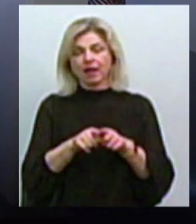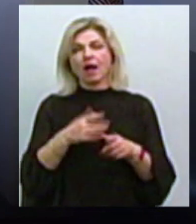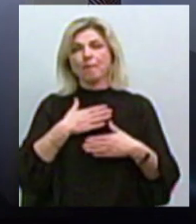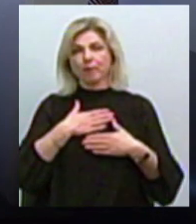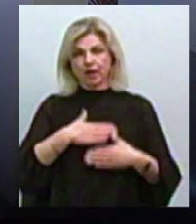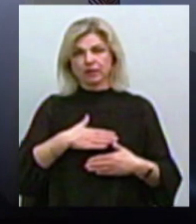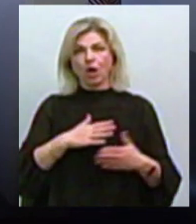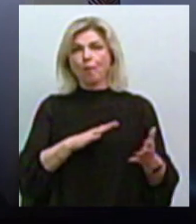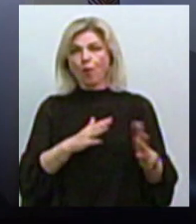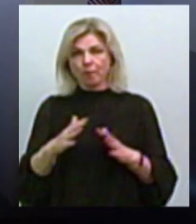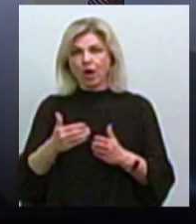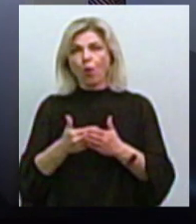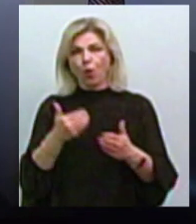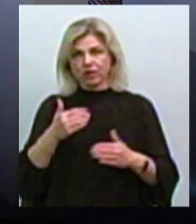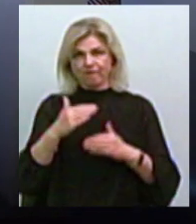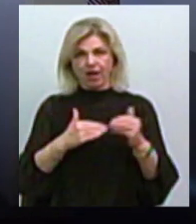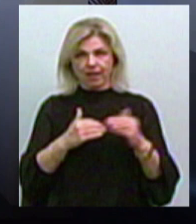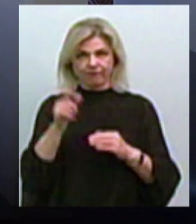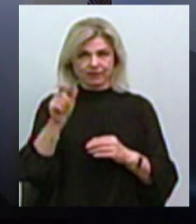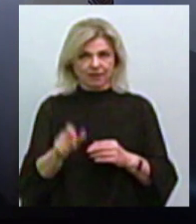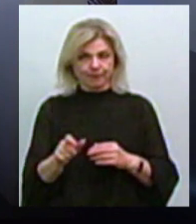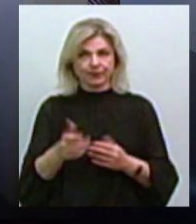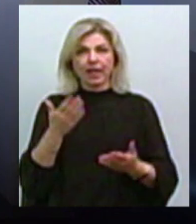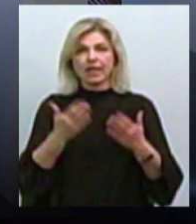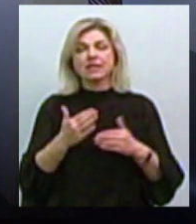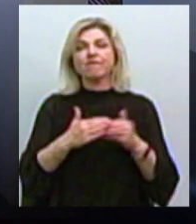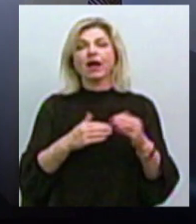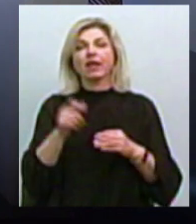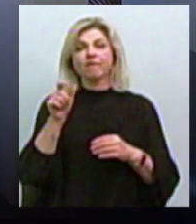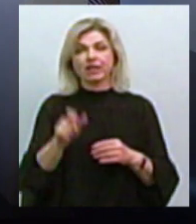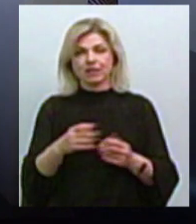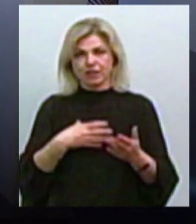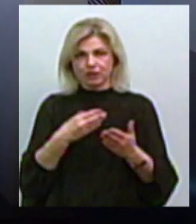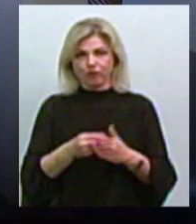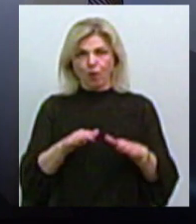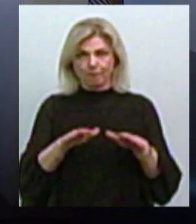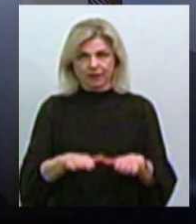позитивних моментів залежить від фахівця. Якщо фахівець на своєму місці, і якщо він,